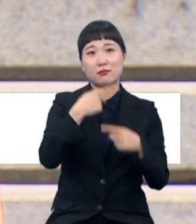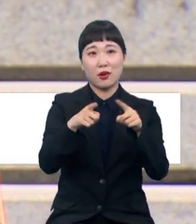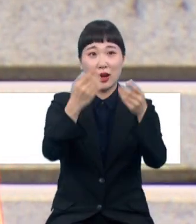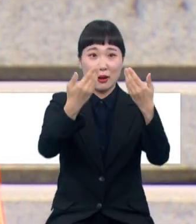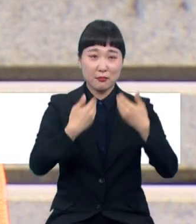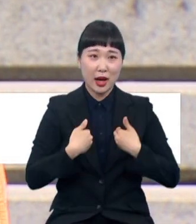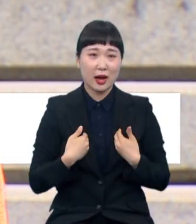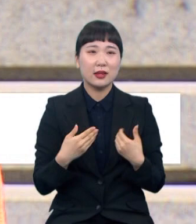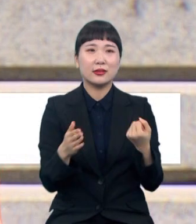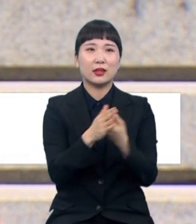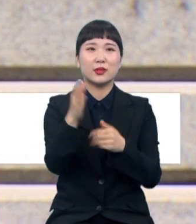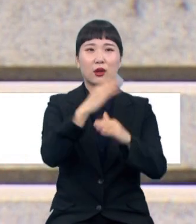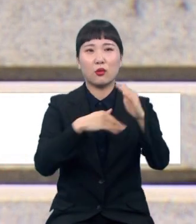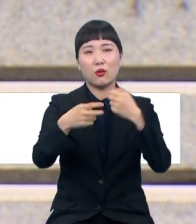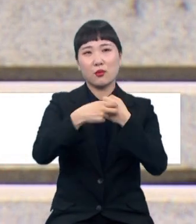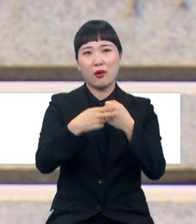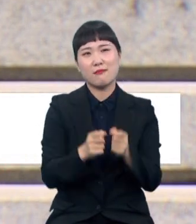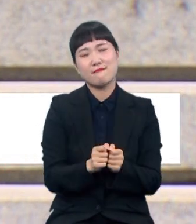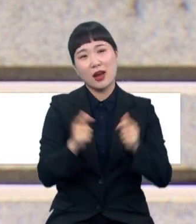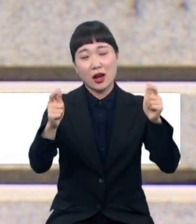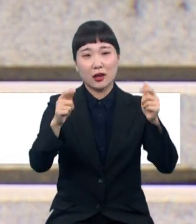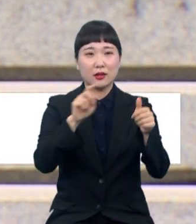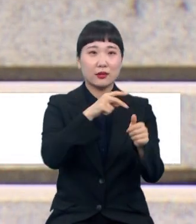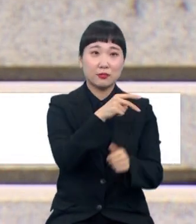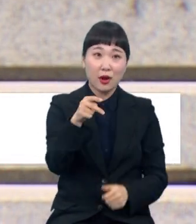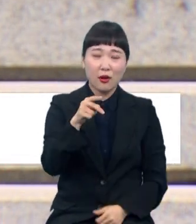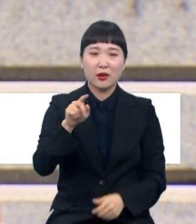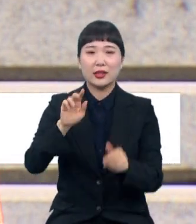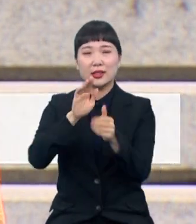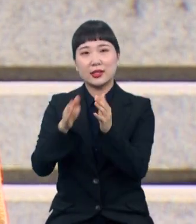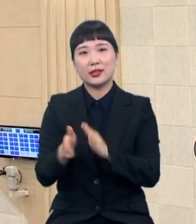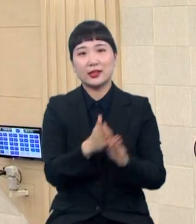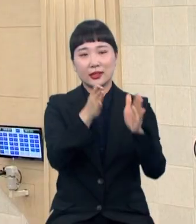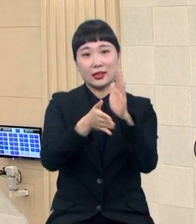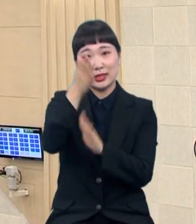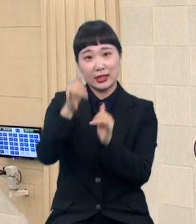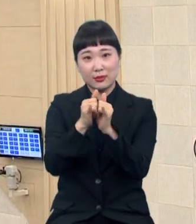때문에 공공병원의 확충은 곧 시민 건강으로 이어지게